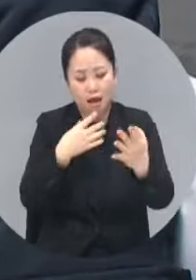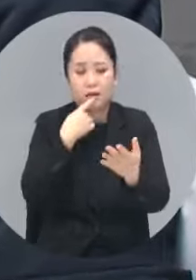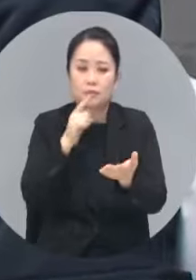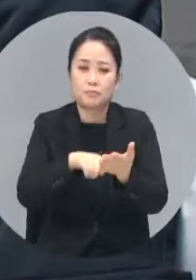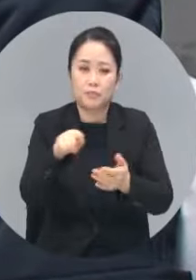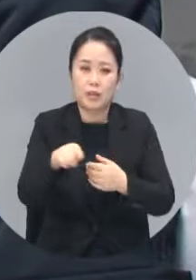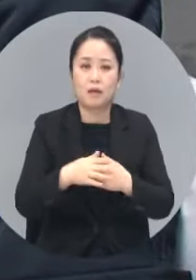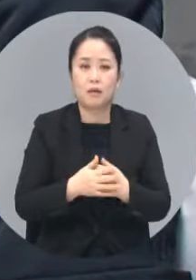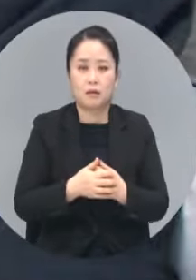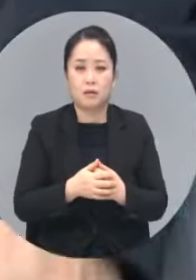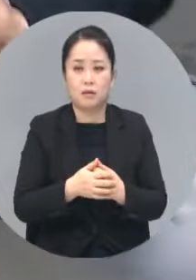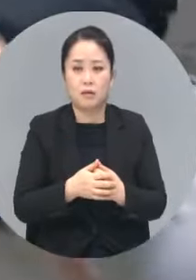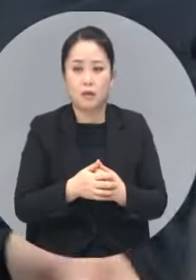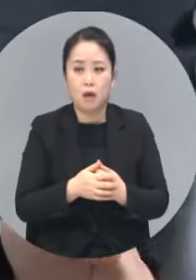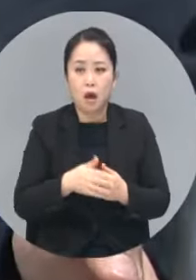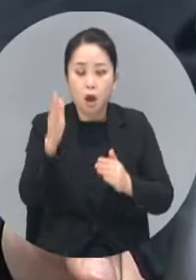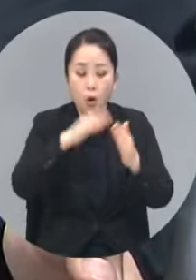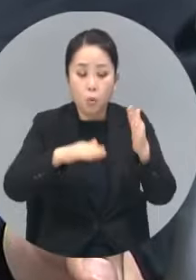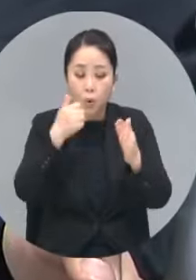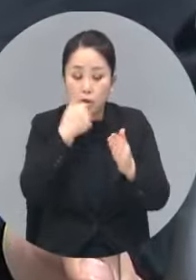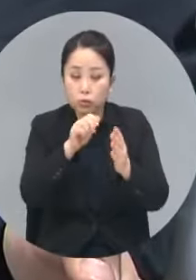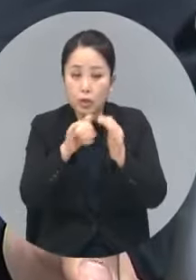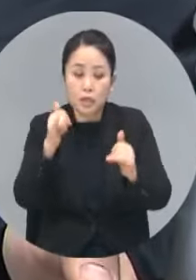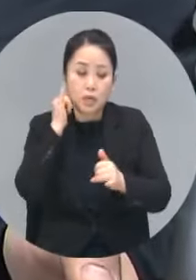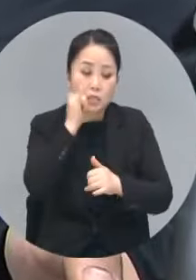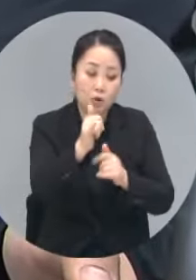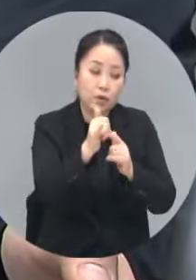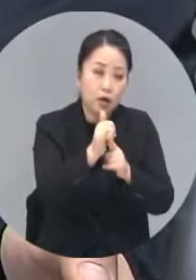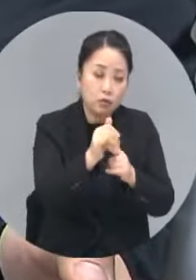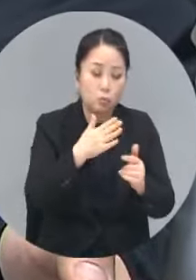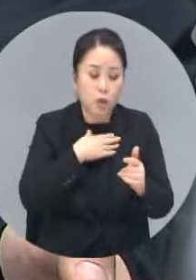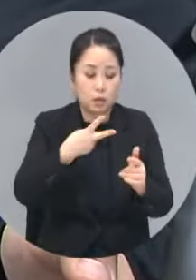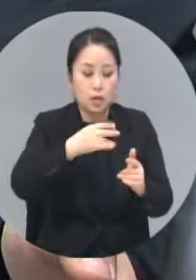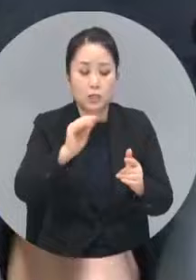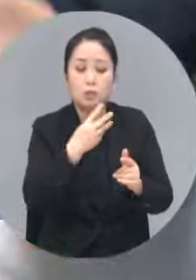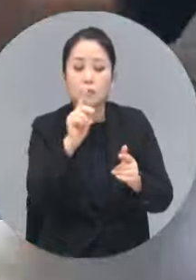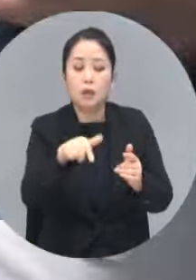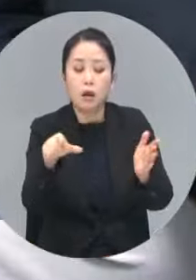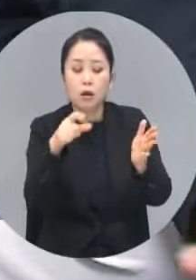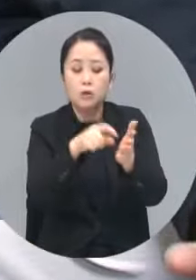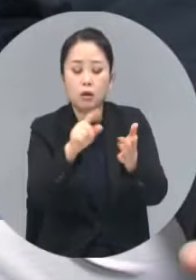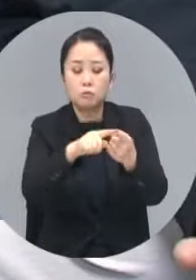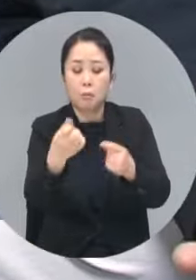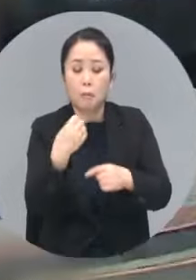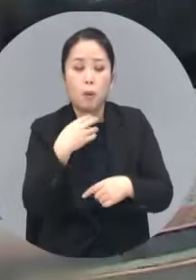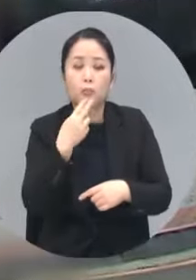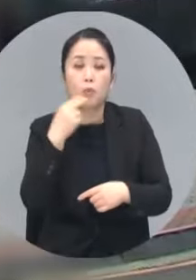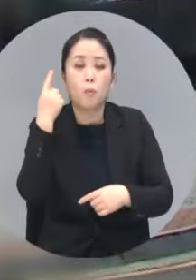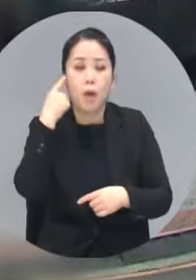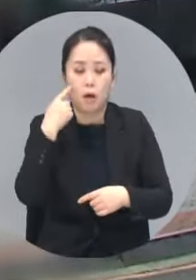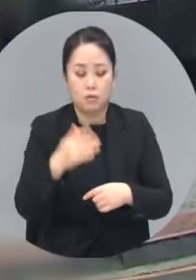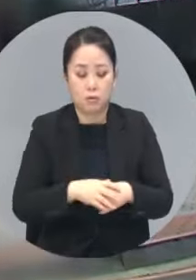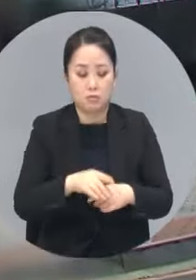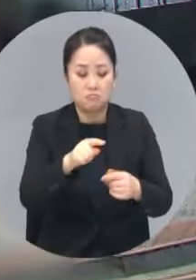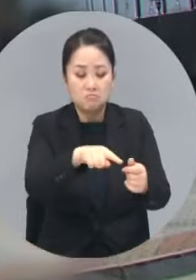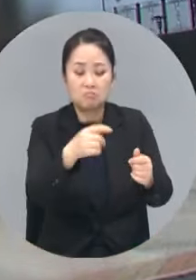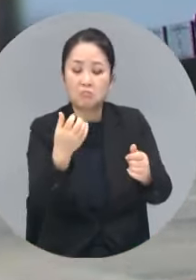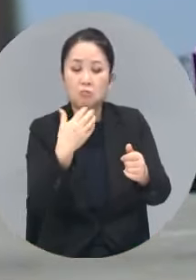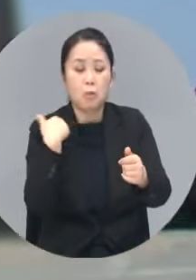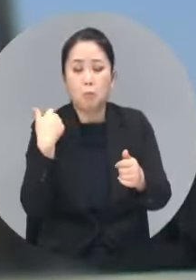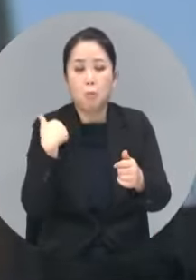전화를 해가지고 왜 신탁 있는거를 동 했느냐 피를